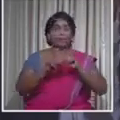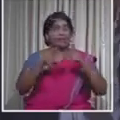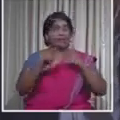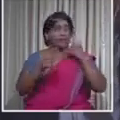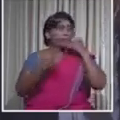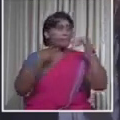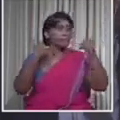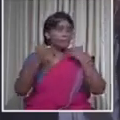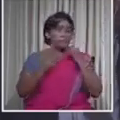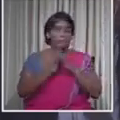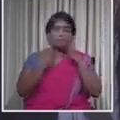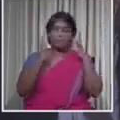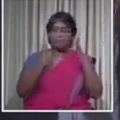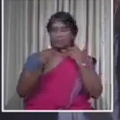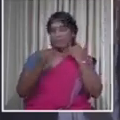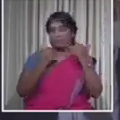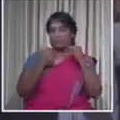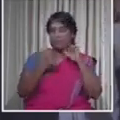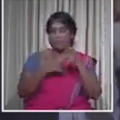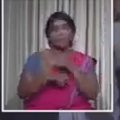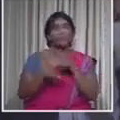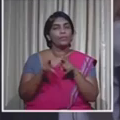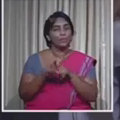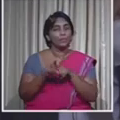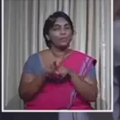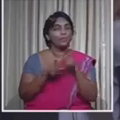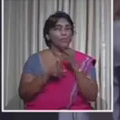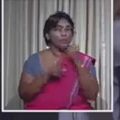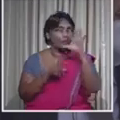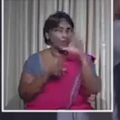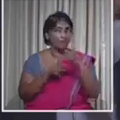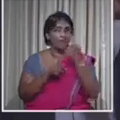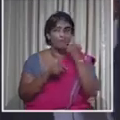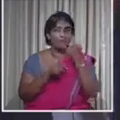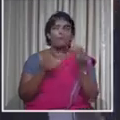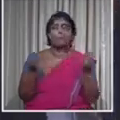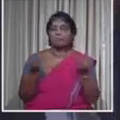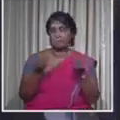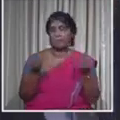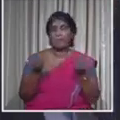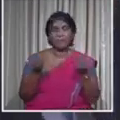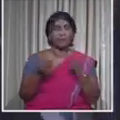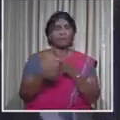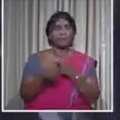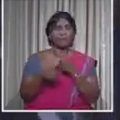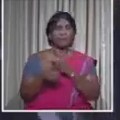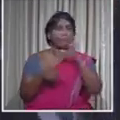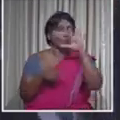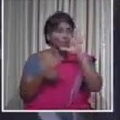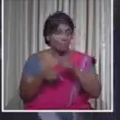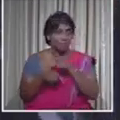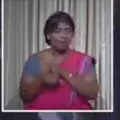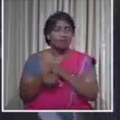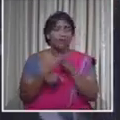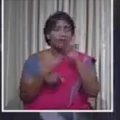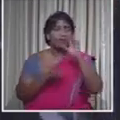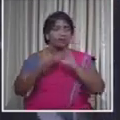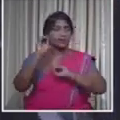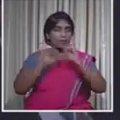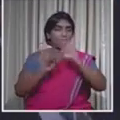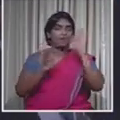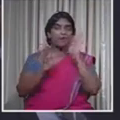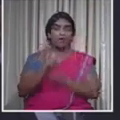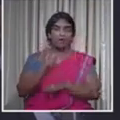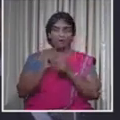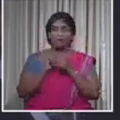එක්ක විශාල වශයෙන් සම්බන්ධ වෙන පිරිසක් විදිහට ඔවුන්ට මේ රුපියල් 5,000 කොහොමවත් ප්‍රමාණවත් නැහැ. දැන් ඒ 5000 න් 25ක් කපන්න කටයුතු